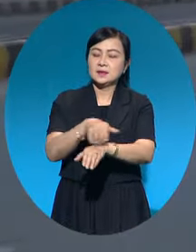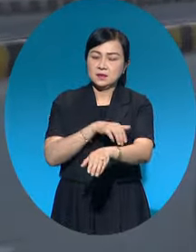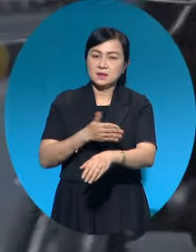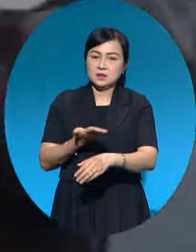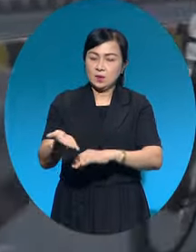nước